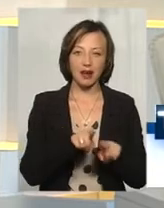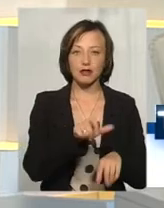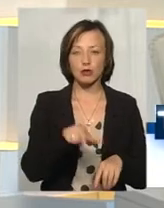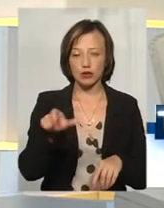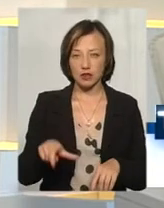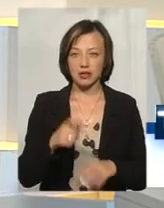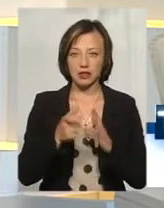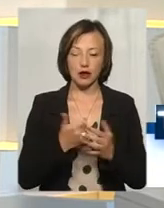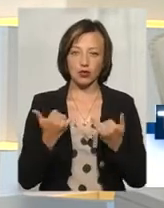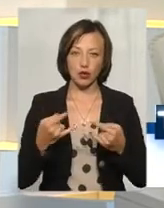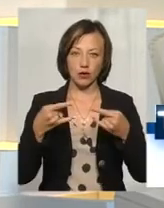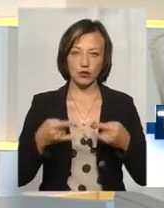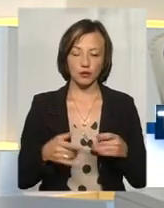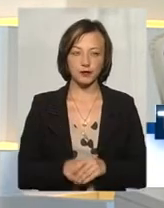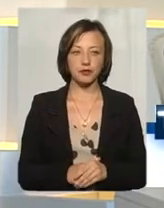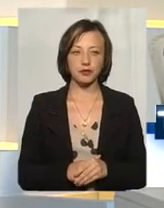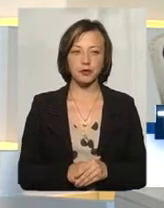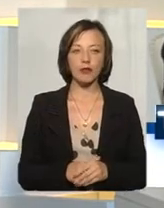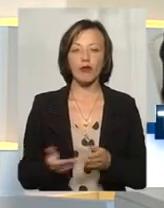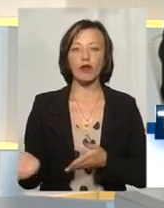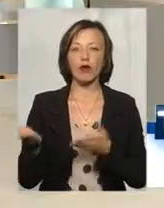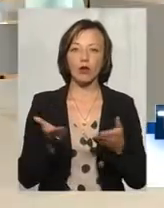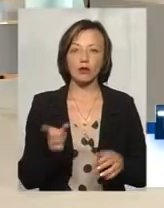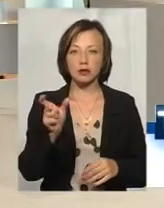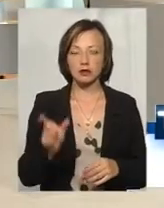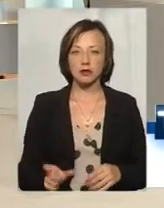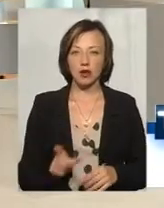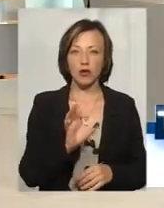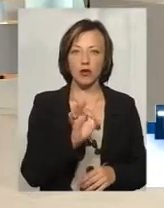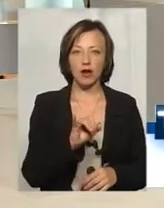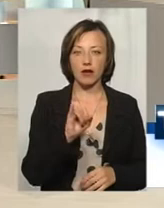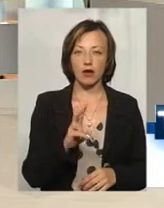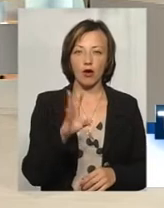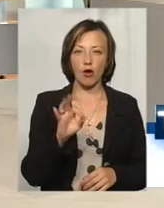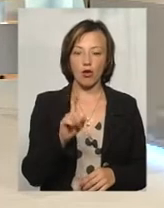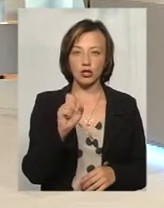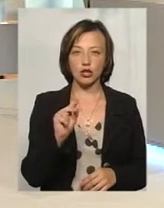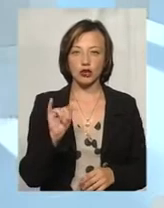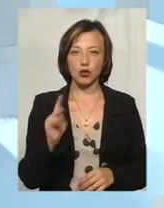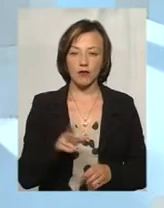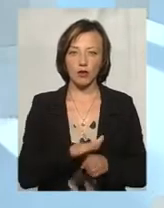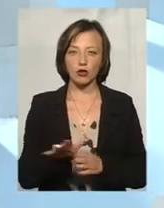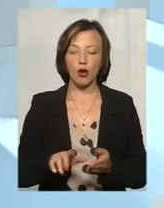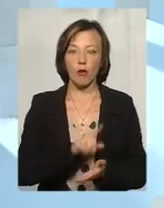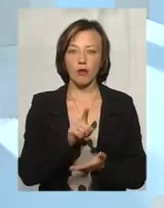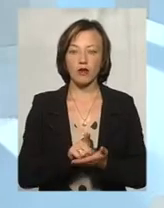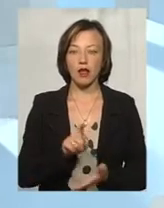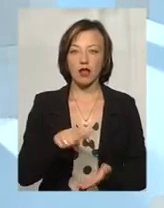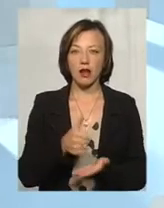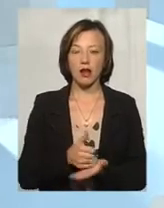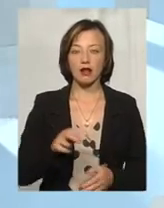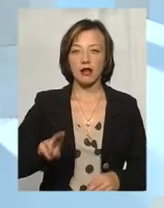дізнаємося сьогодні у цій студії. Отож, вітайте нашого гостя, пан Олег Іванович Козачук, виконуючий обов'язки генерального директора